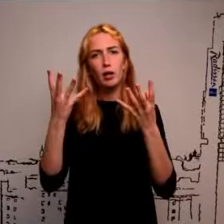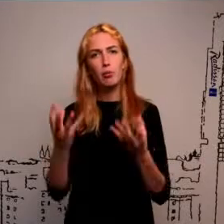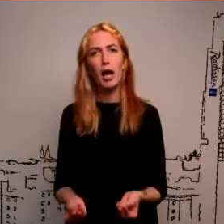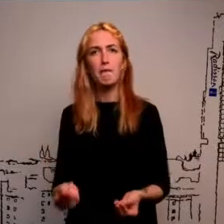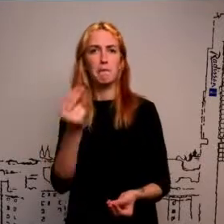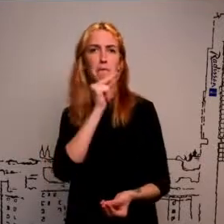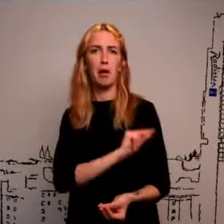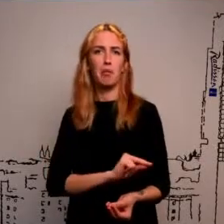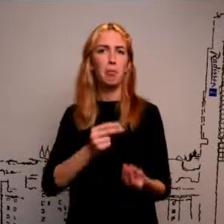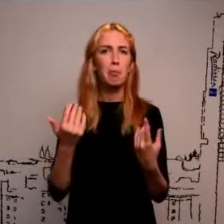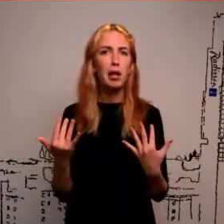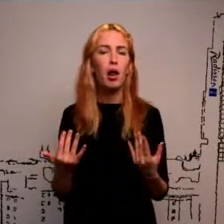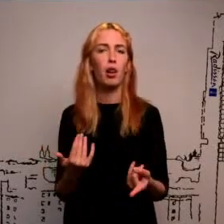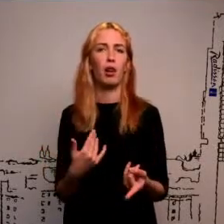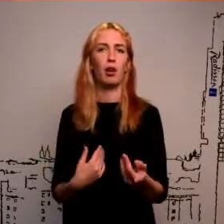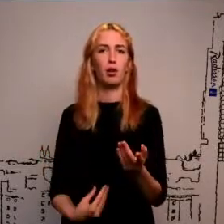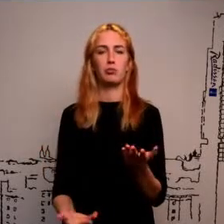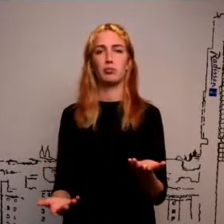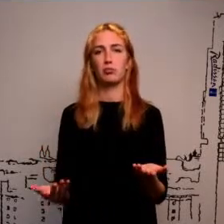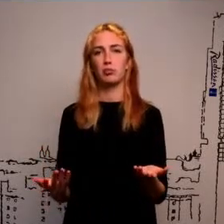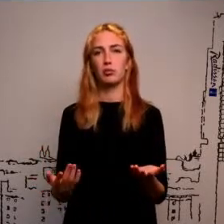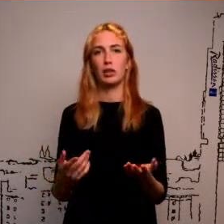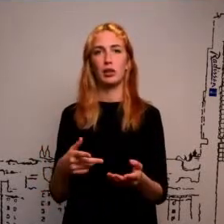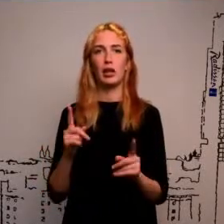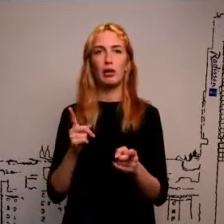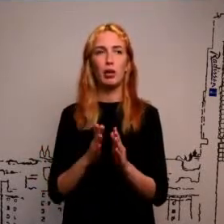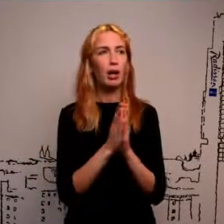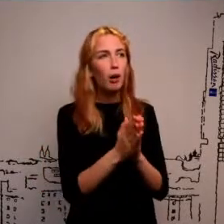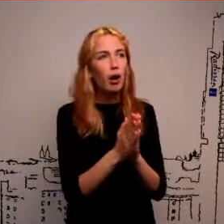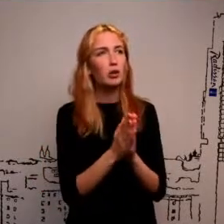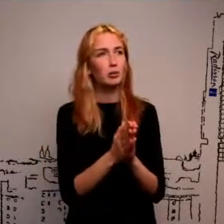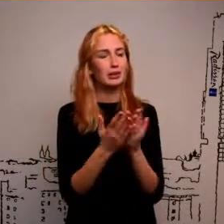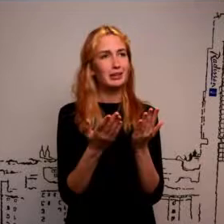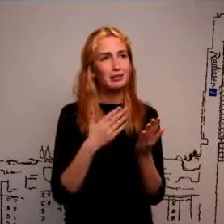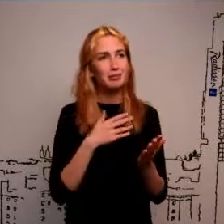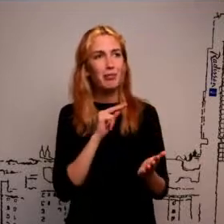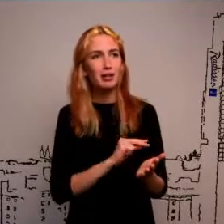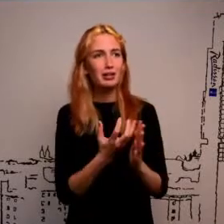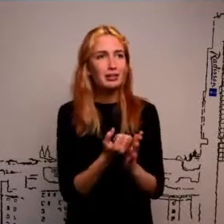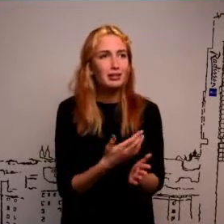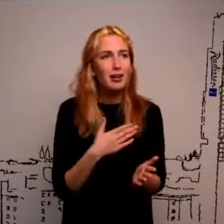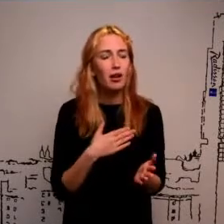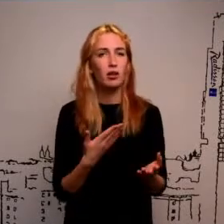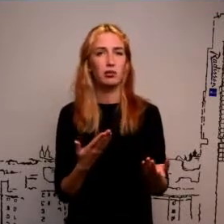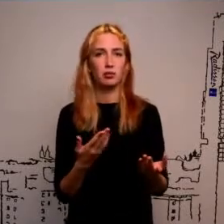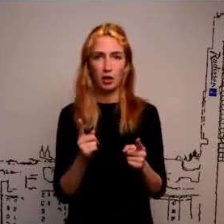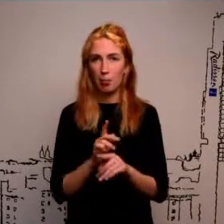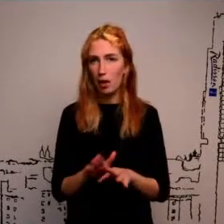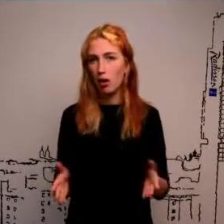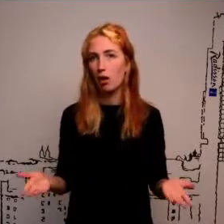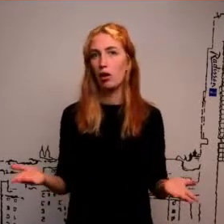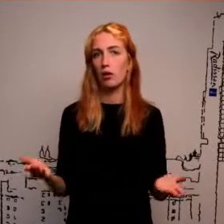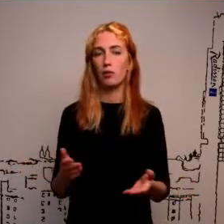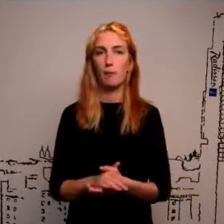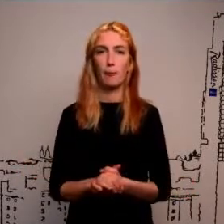oma töötasu päriselt ka kätte, et ma ei pea nagu käima ja lunima oma töötasu mingit suguste osade